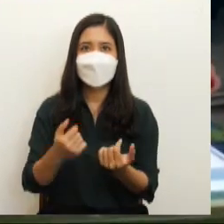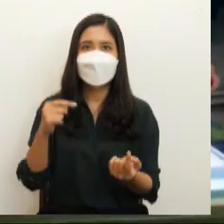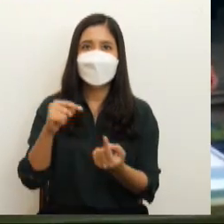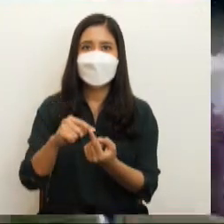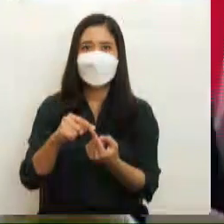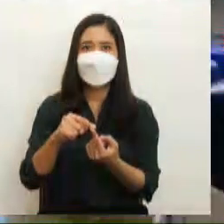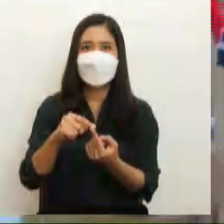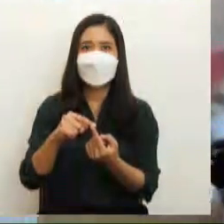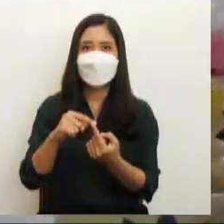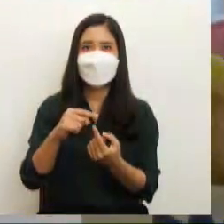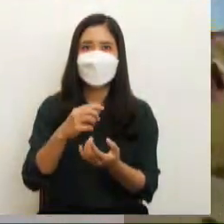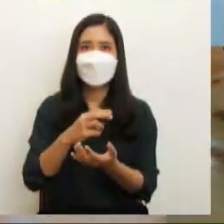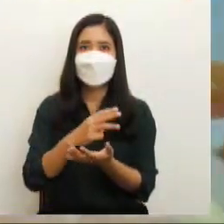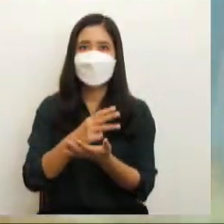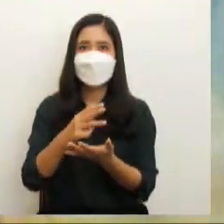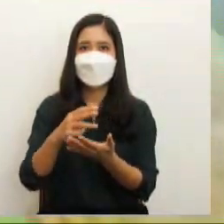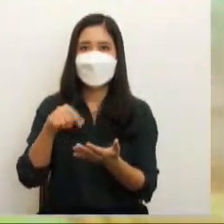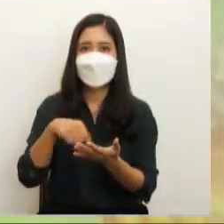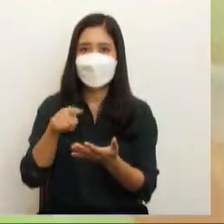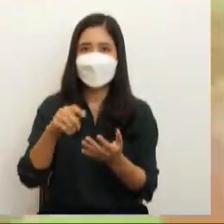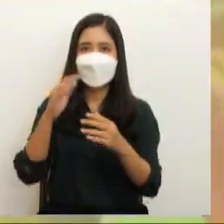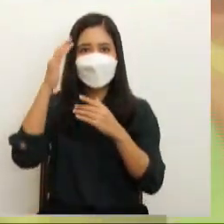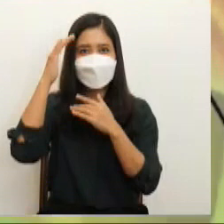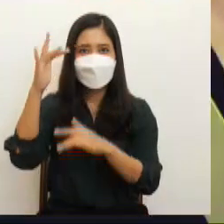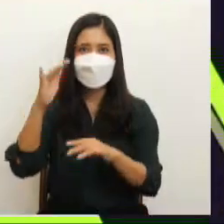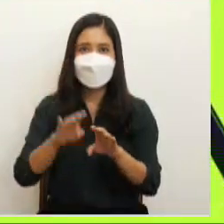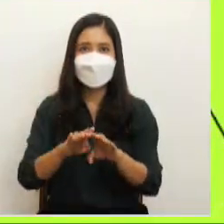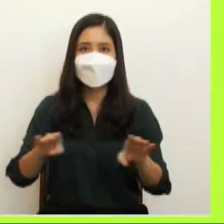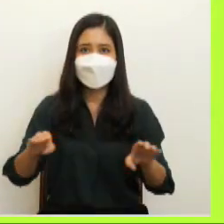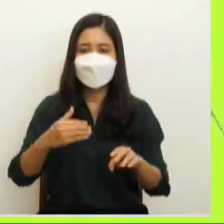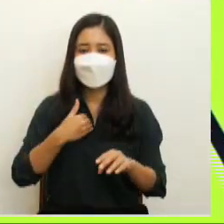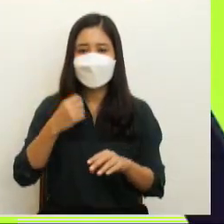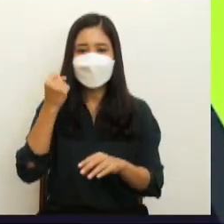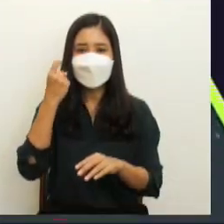ครูไปแล้วครูหวังว่านักเรียนคงเข้าใจบ้างนะคะ